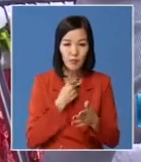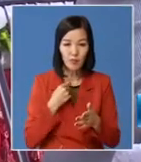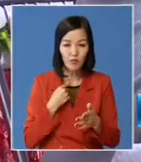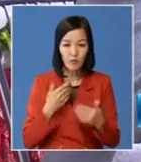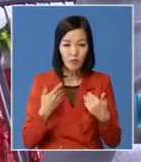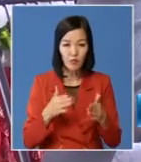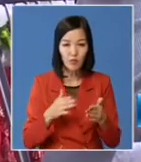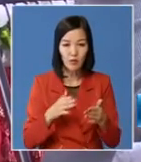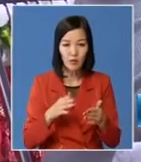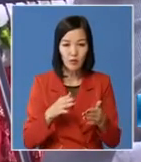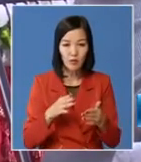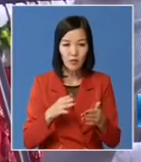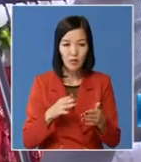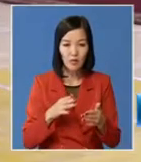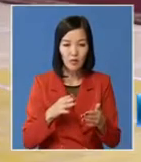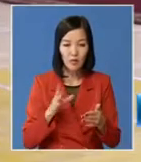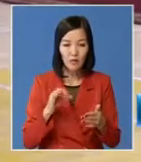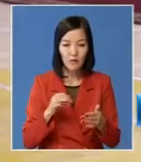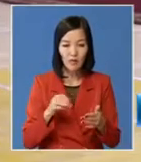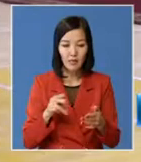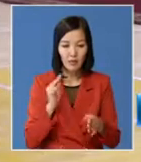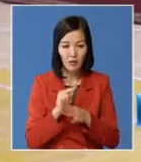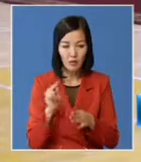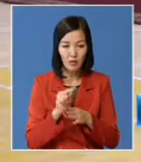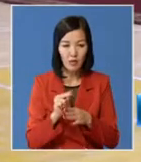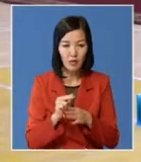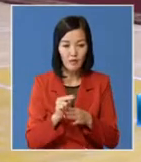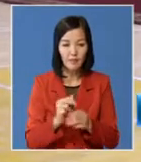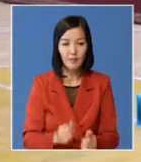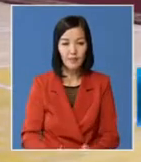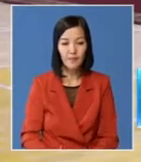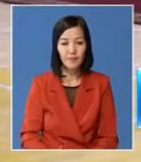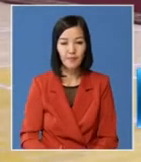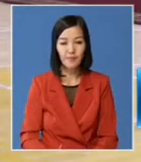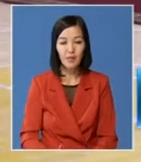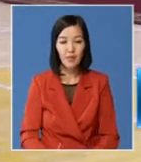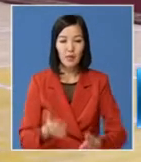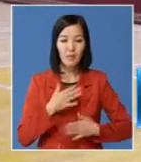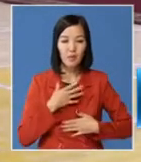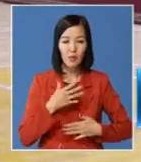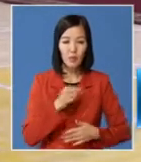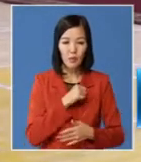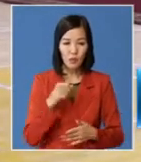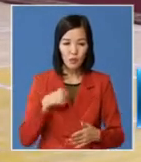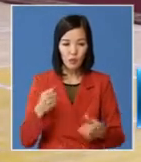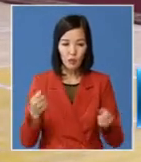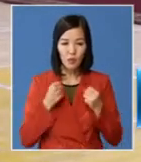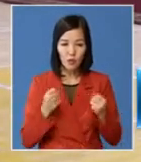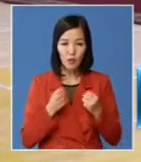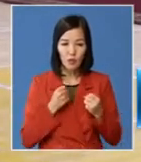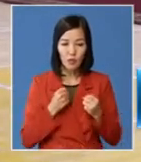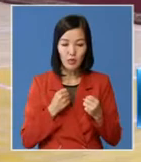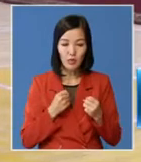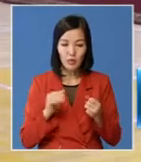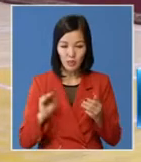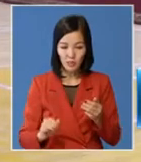Виталина Зенкова жаттықтырады. Соревнованиях здесь у нас в Талдықорғане Мен өзімде үлкен спорттағы алғашқы қадамымды